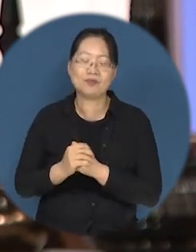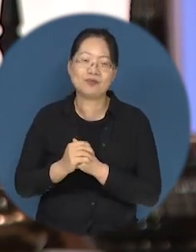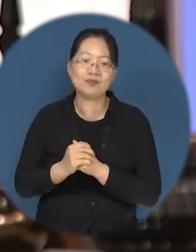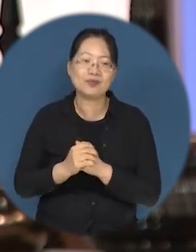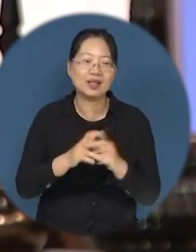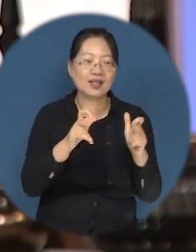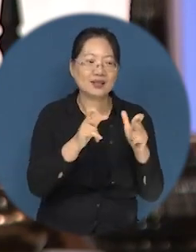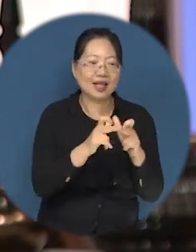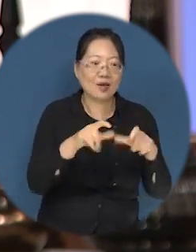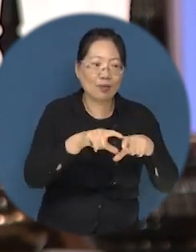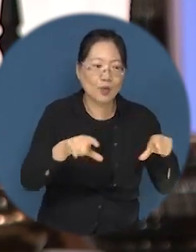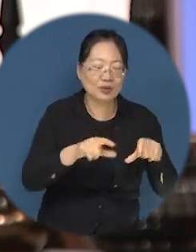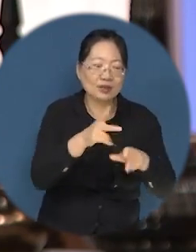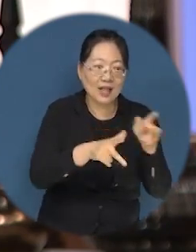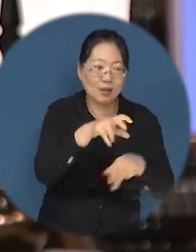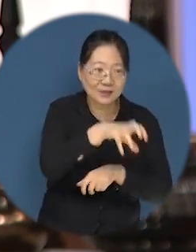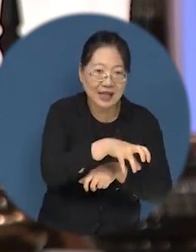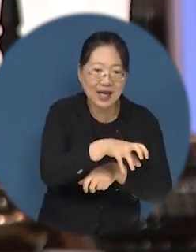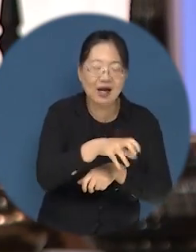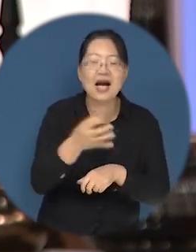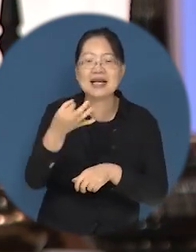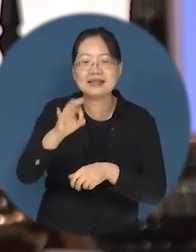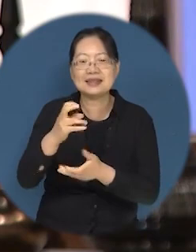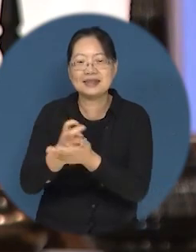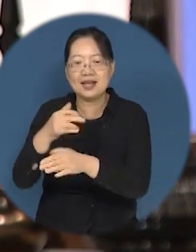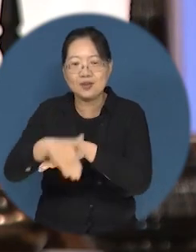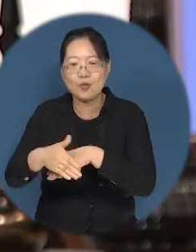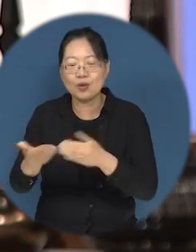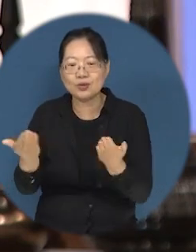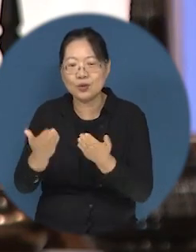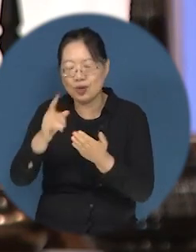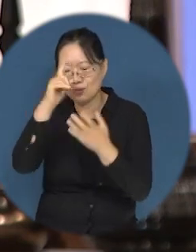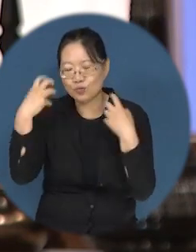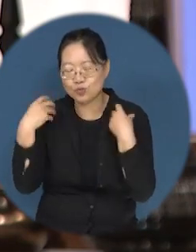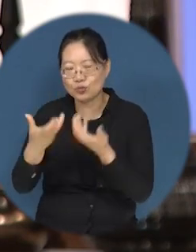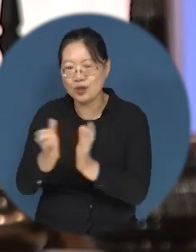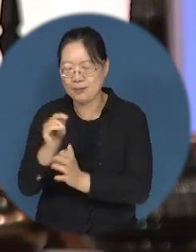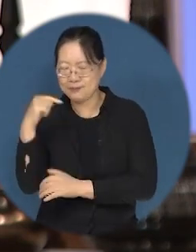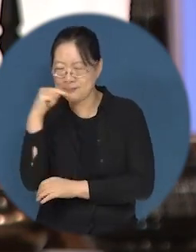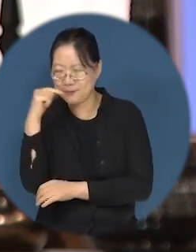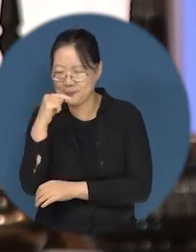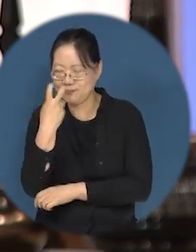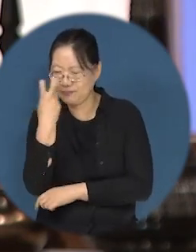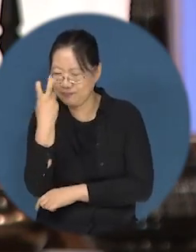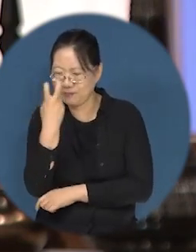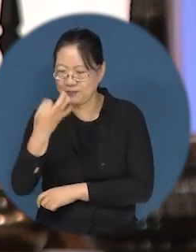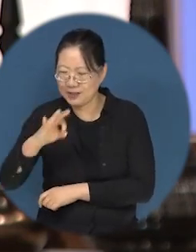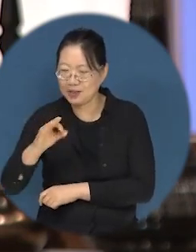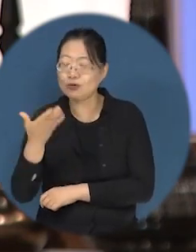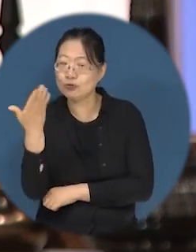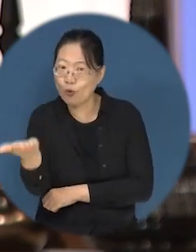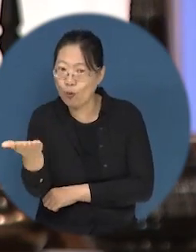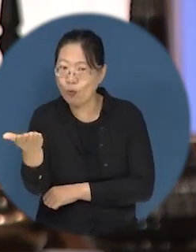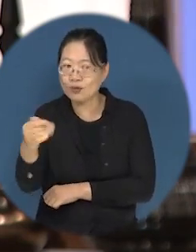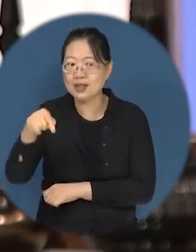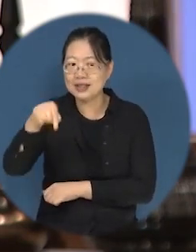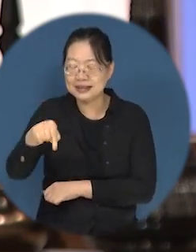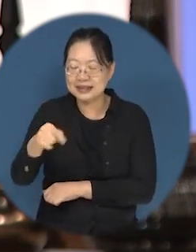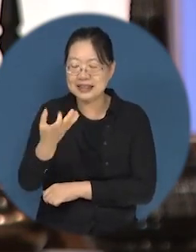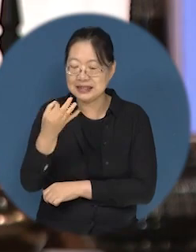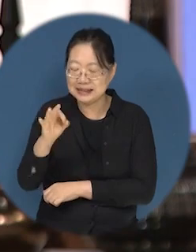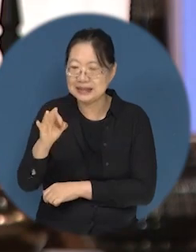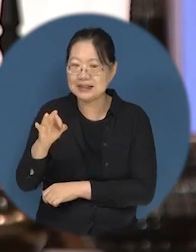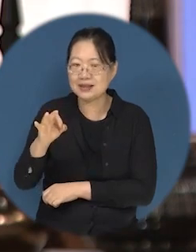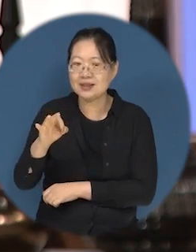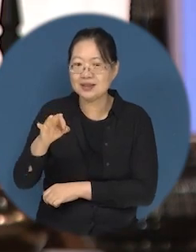표준 사업장이 예. 따로 있군요. 예. 인증 제도입니다. 예. 그래서 노동부에서 이제 엄격하게 관리를 해서 인증을 해 주는데 그 인증을 받은